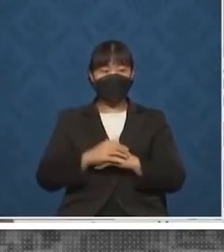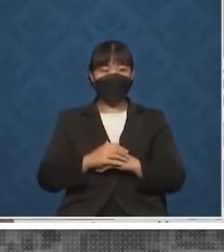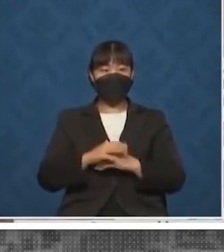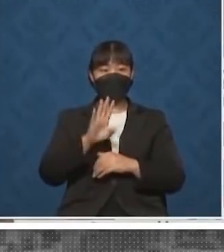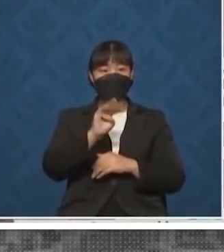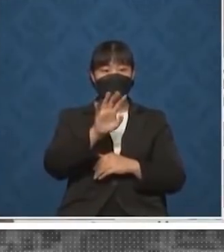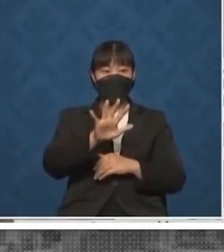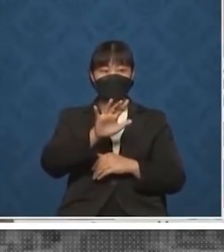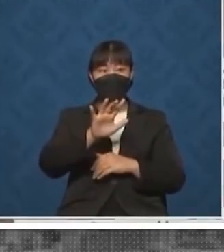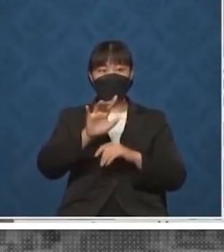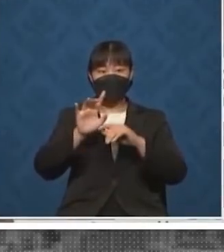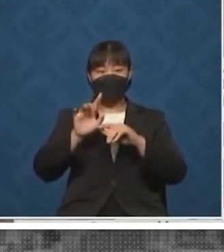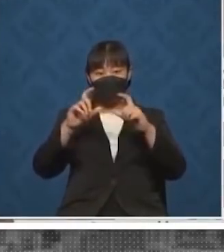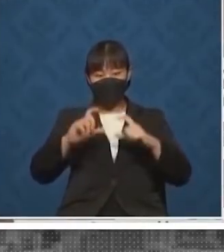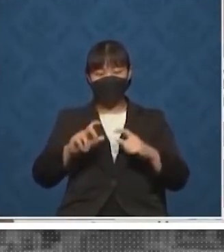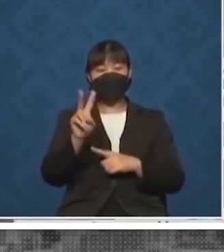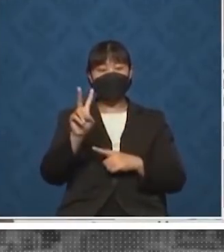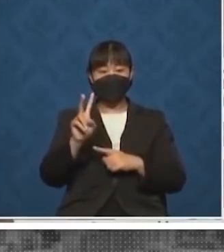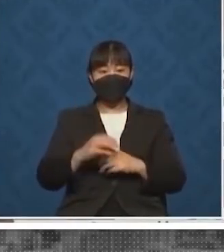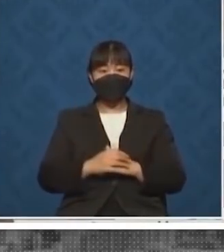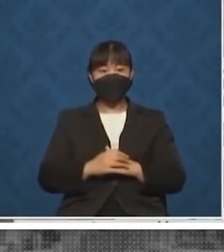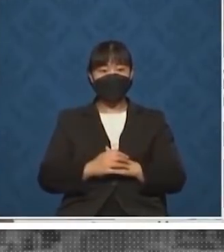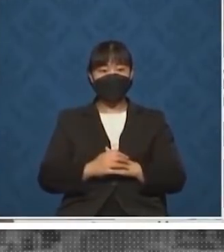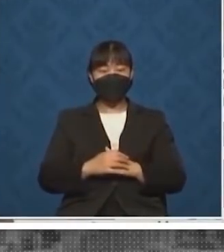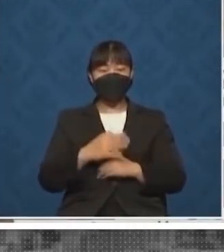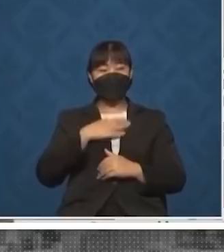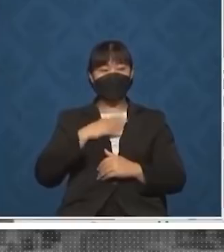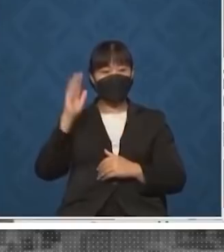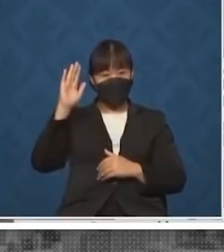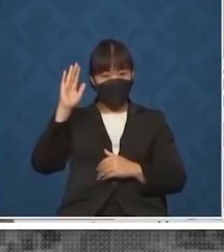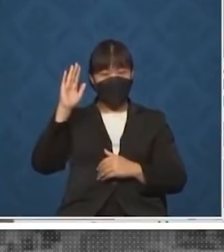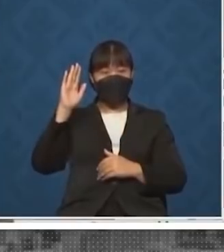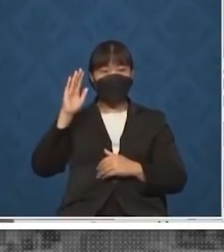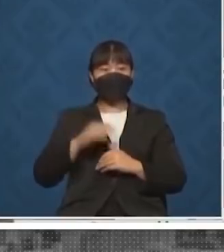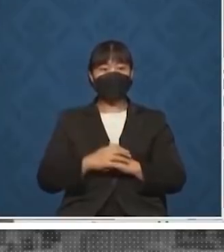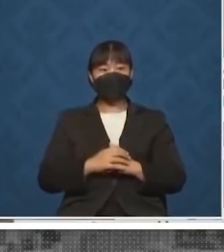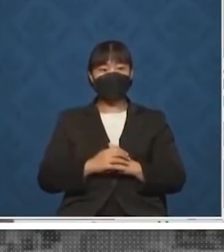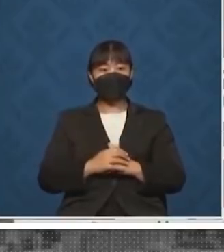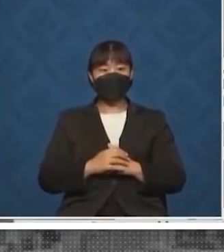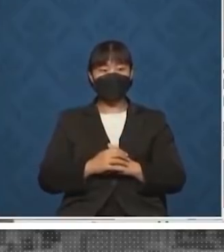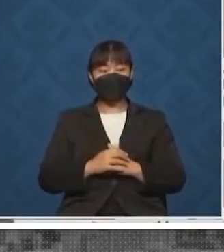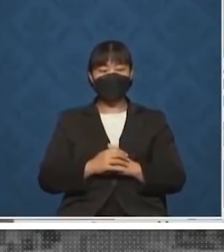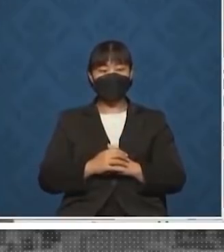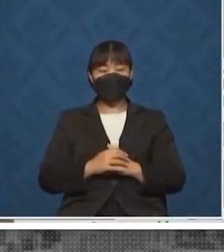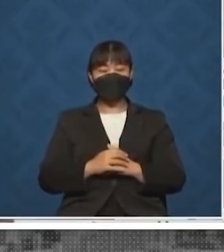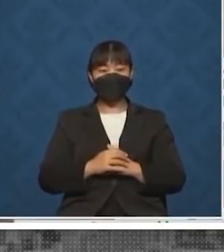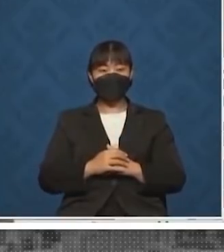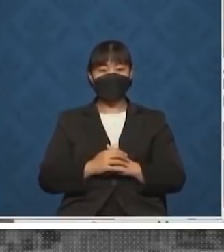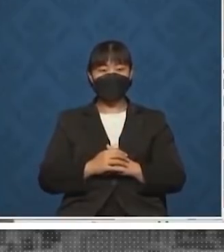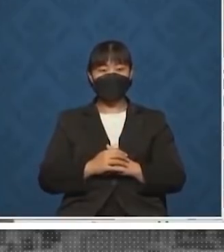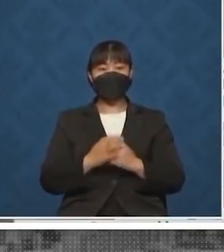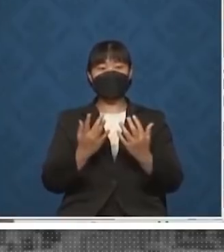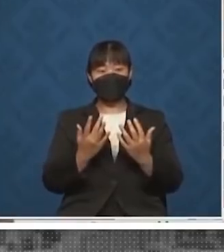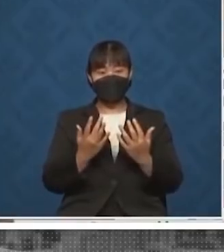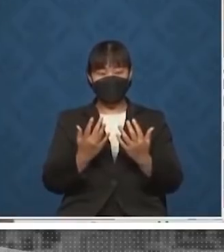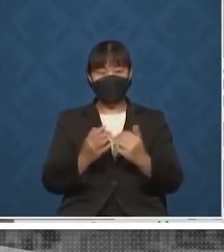ตอกและลงมติตามอธิปรายยกเหตุผลของฝ่ายตัวเองนั้นก็ผลการลงมตินะคะก็สรุปออกมาว่าร่าง